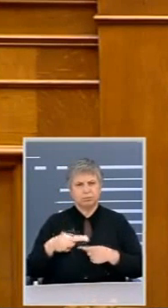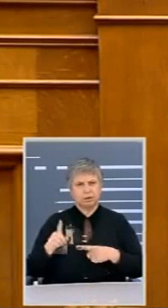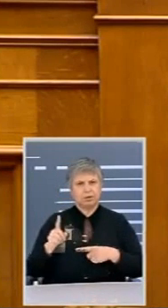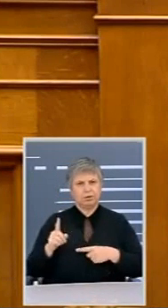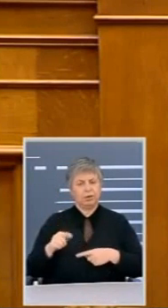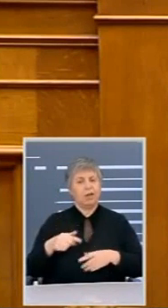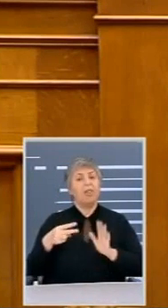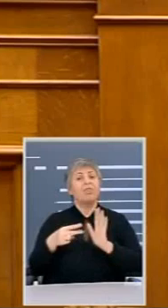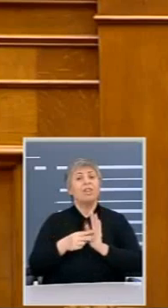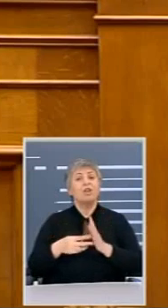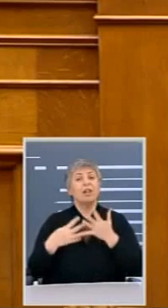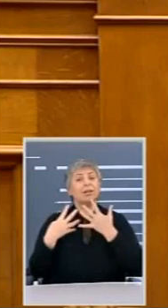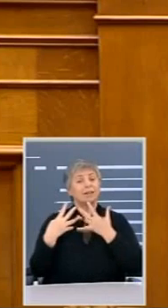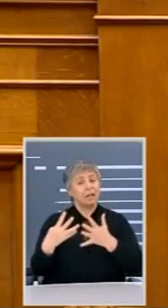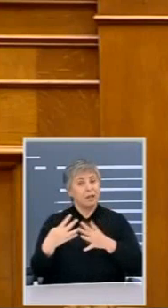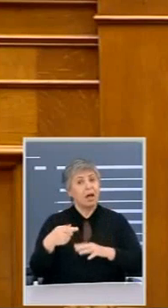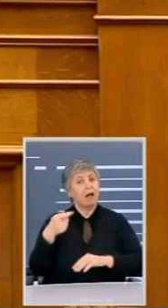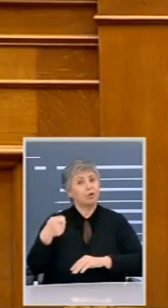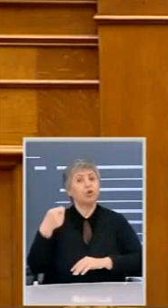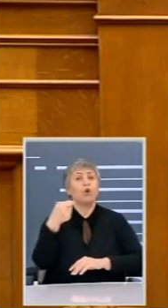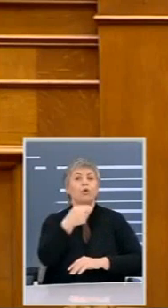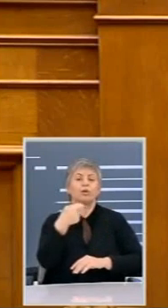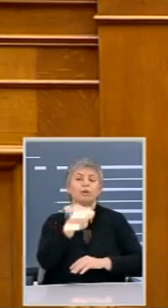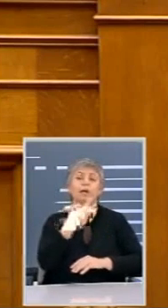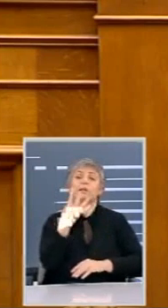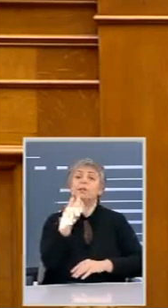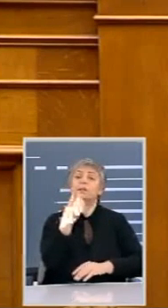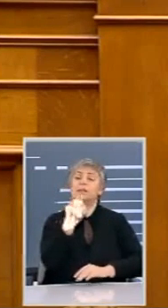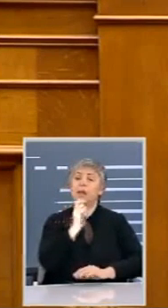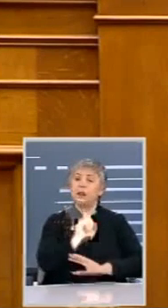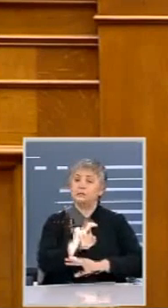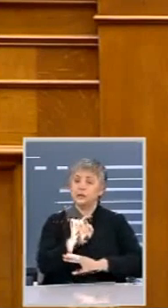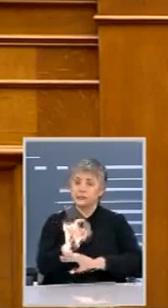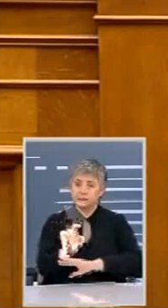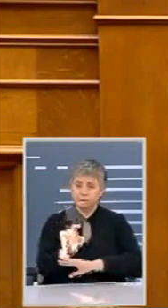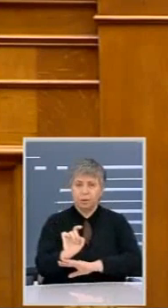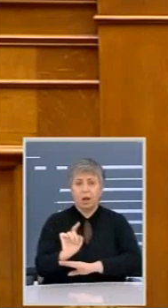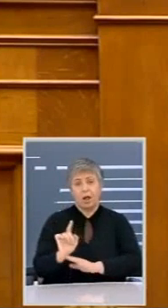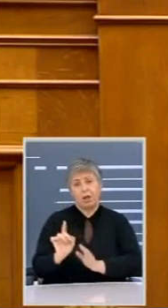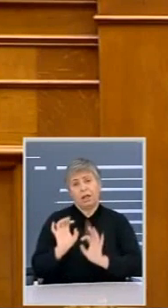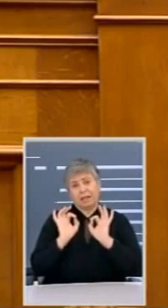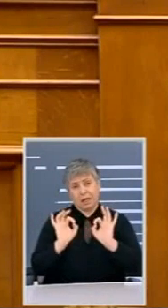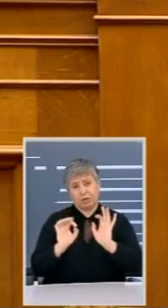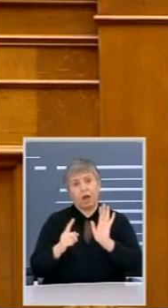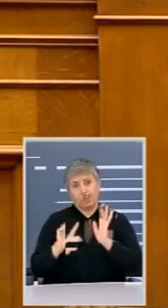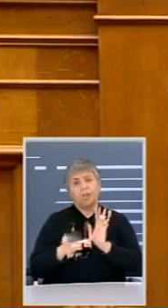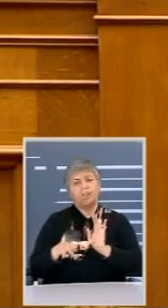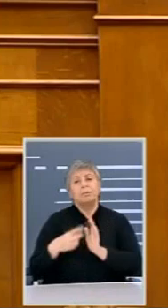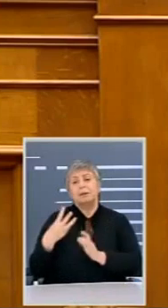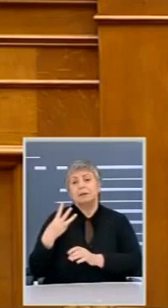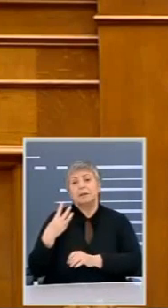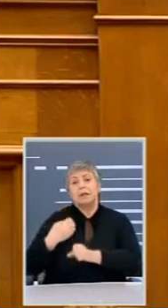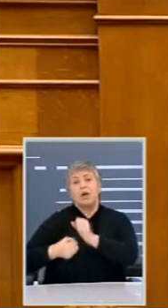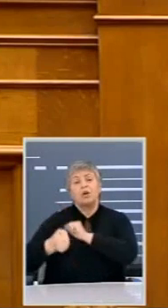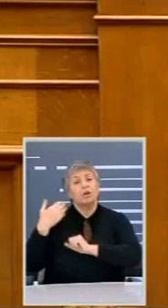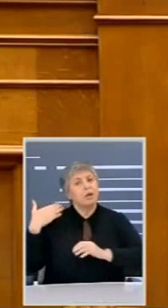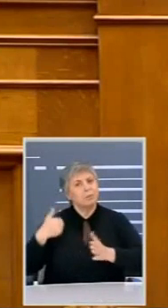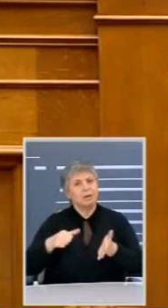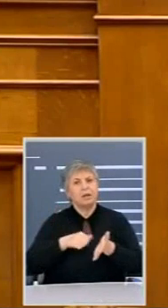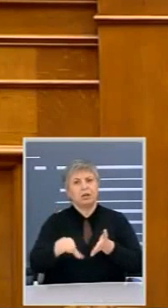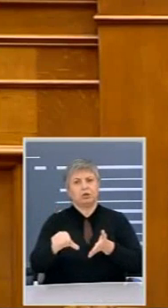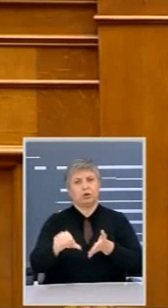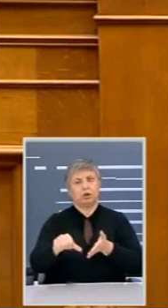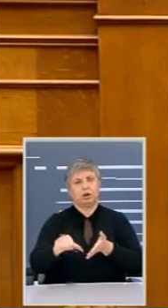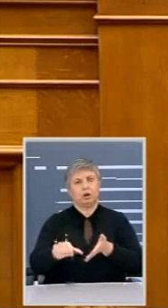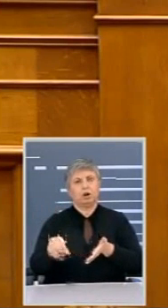Σταύρος Ψυχάρης, ενώ χρωστάει 40 εκατομμύρια που έπρεπε να έχει ήδη εδώ και 3 χρόνια εξοφλήσει, παίρνει εκ νέου